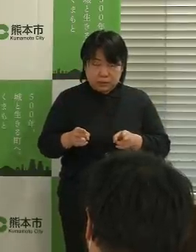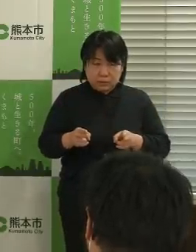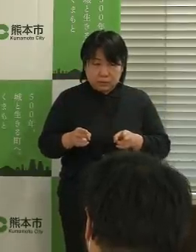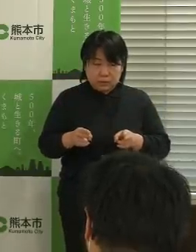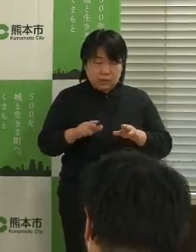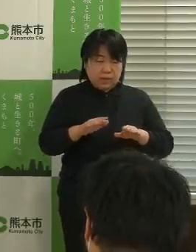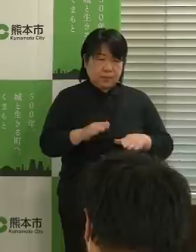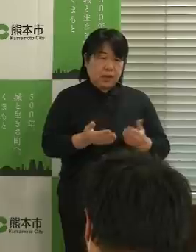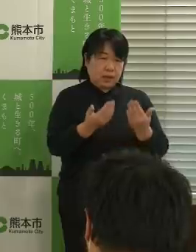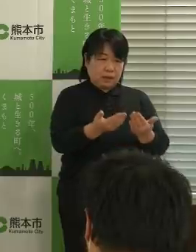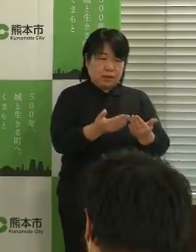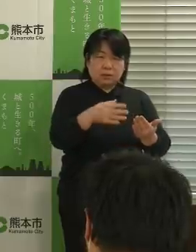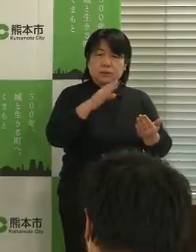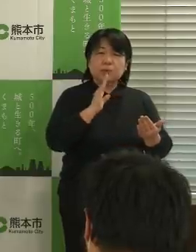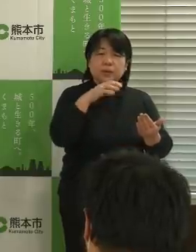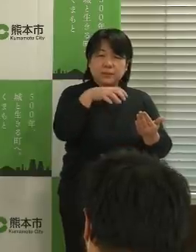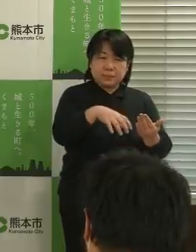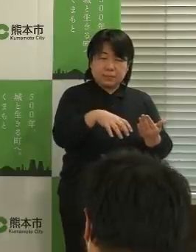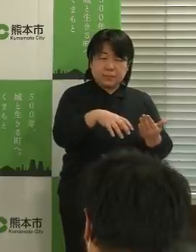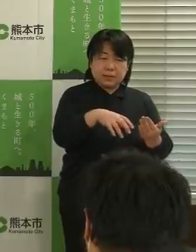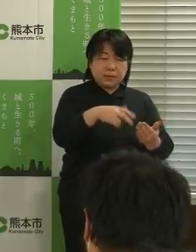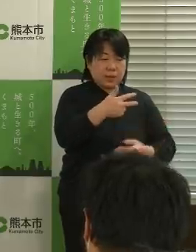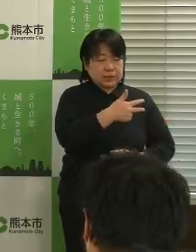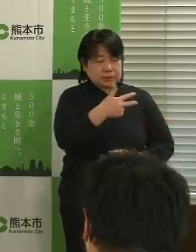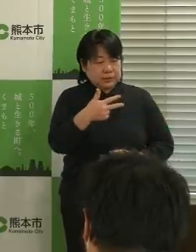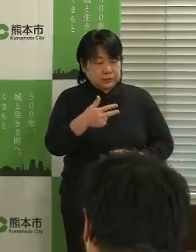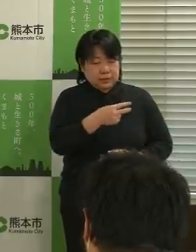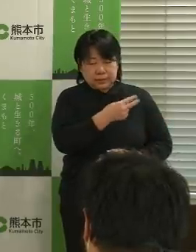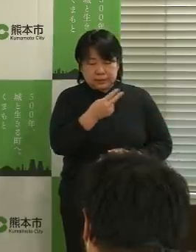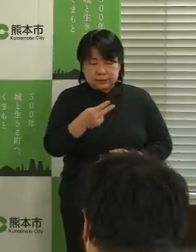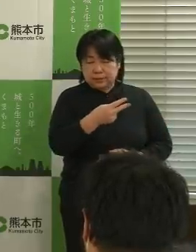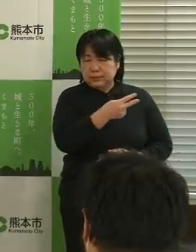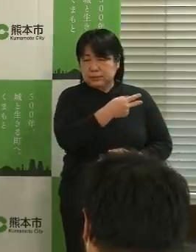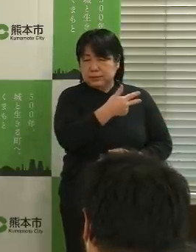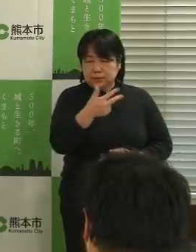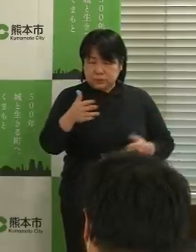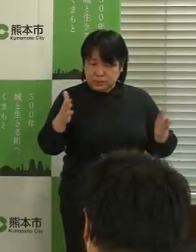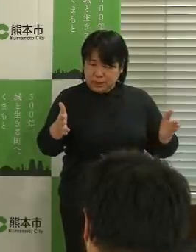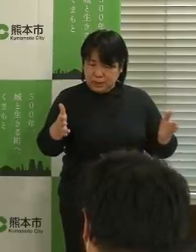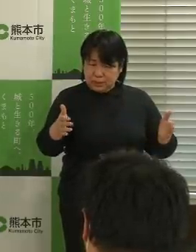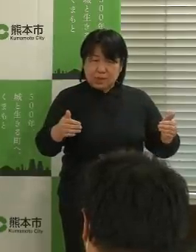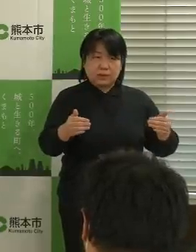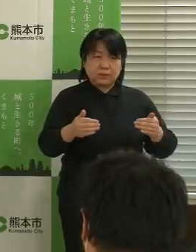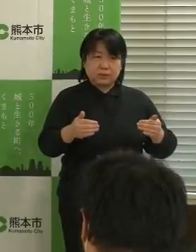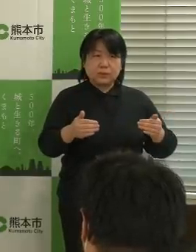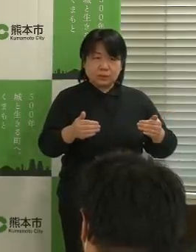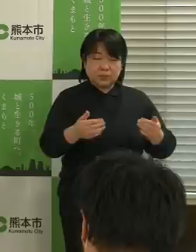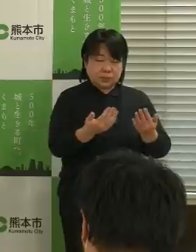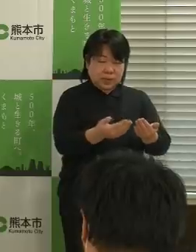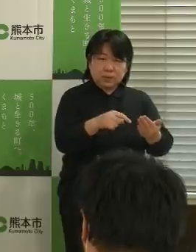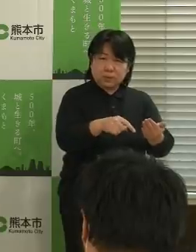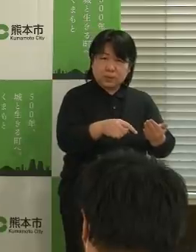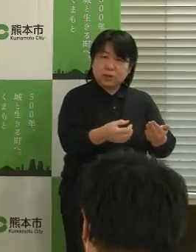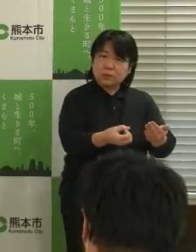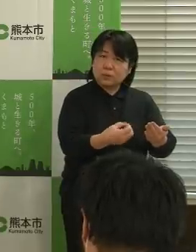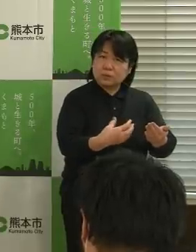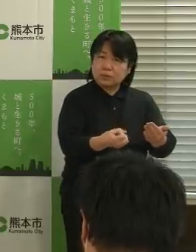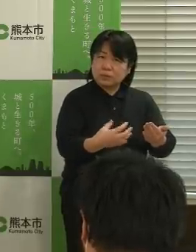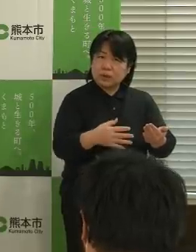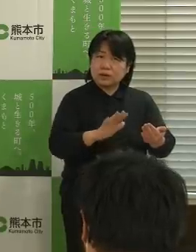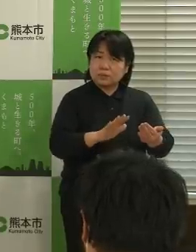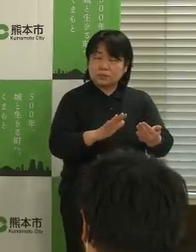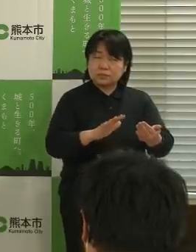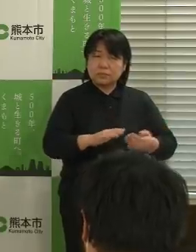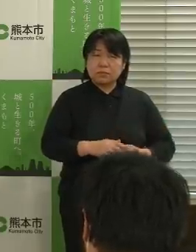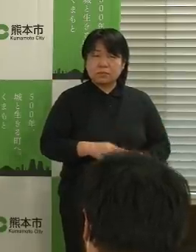やはり現場としては2週間ぐらいやっぱり時間が必要だというような声もですね、現場から上がっておりました。そう考